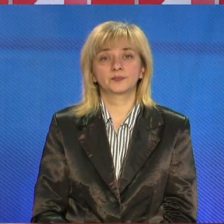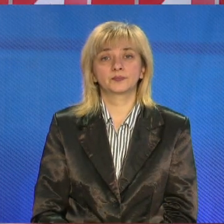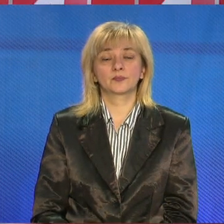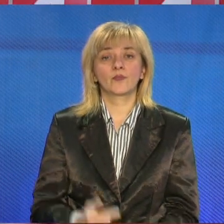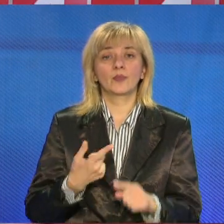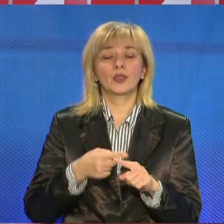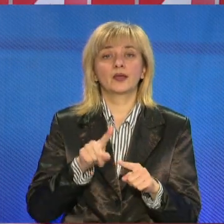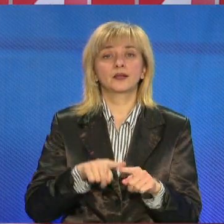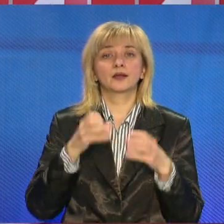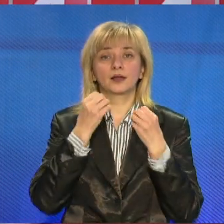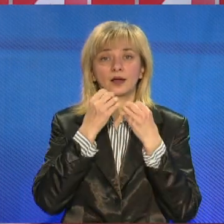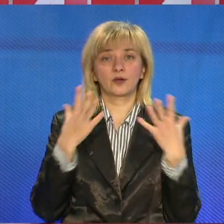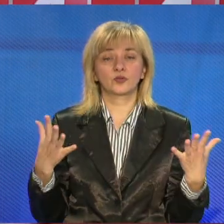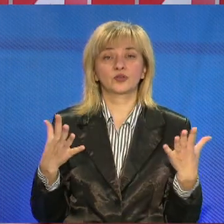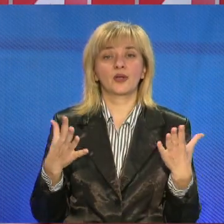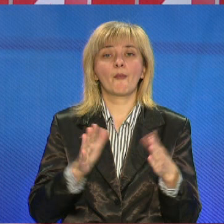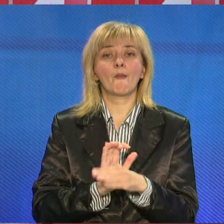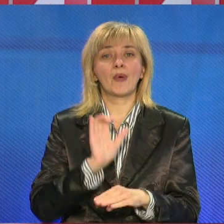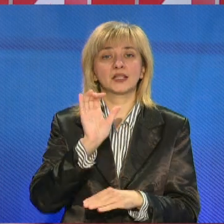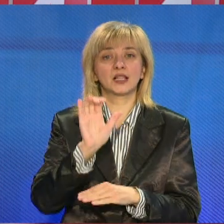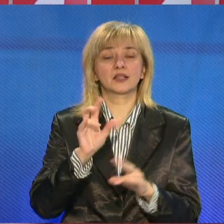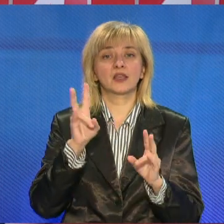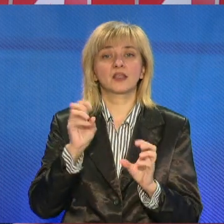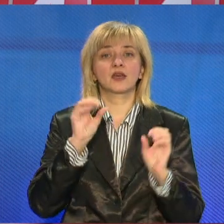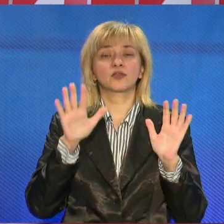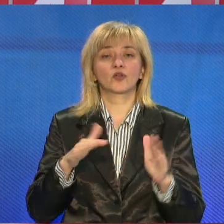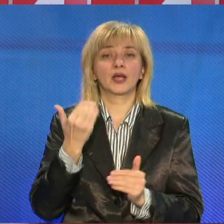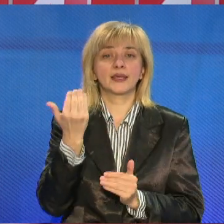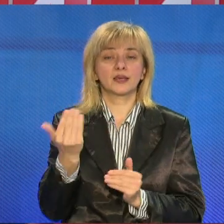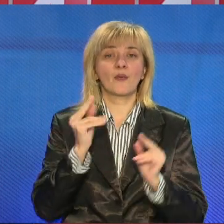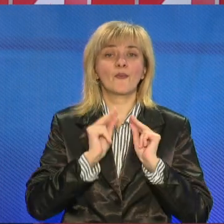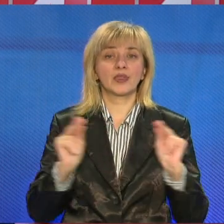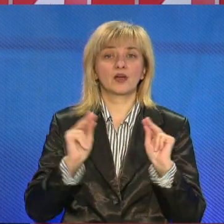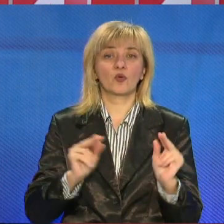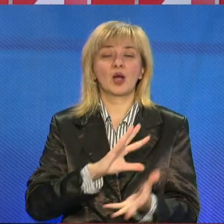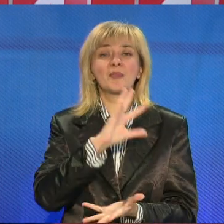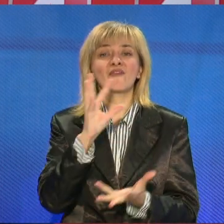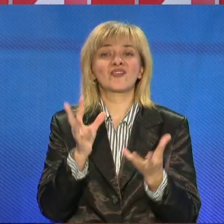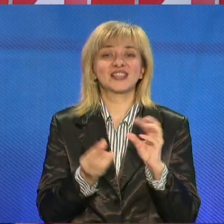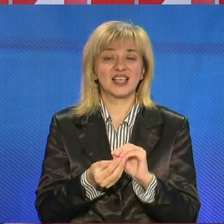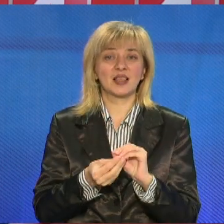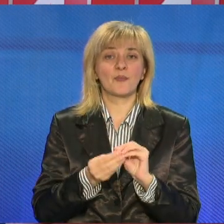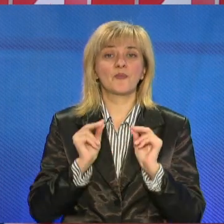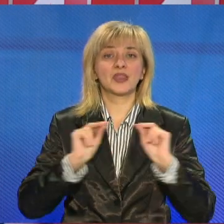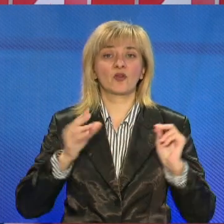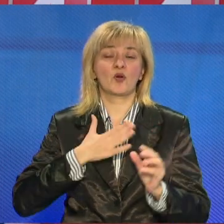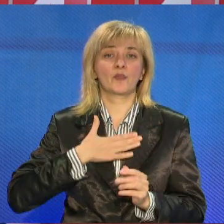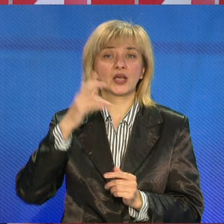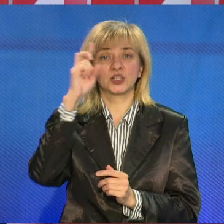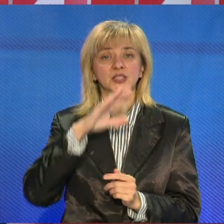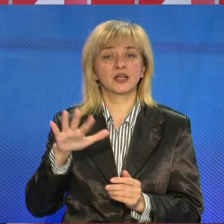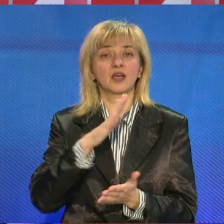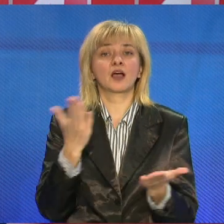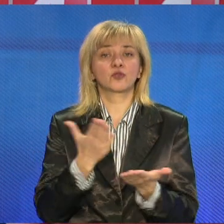Это хорошее получилось послание не только их педагогам, а в целом педагогам нашей страны, которые